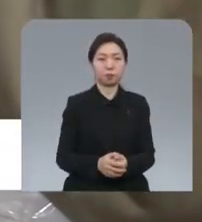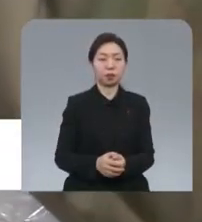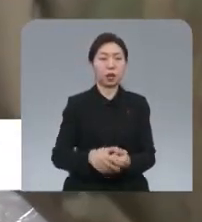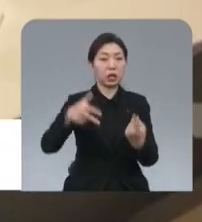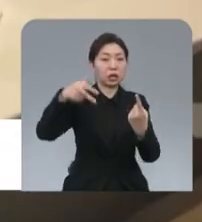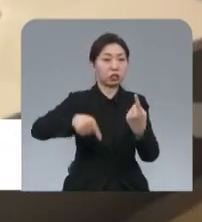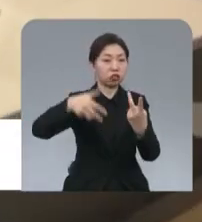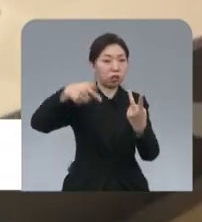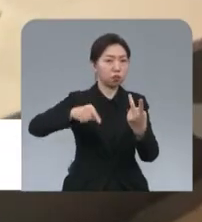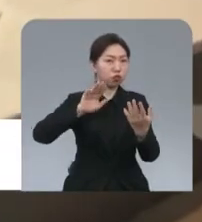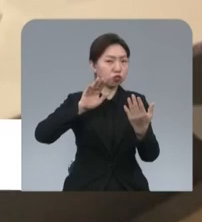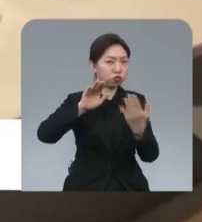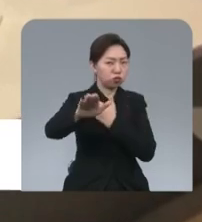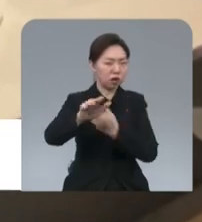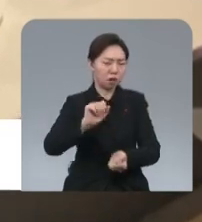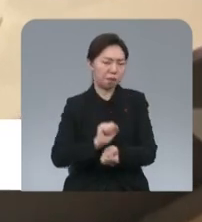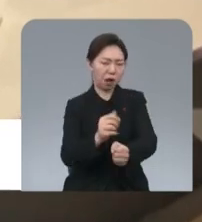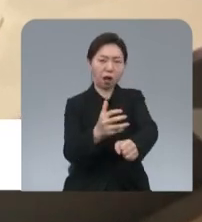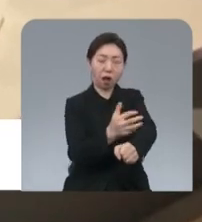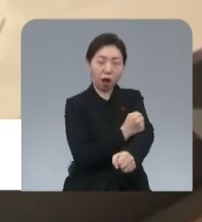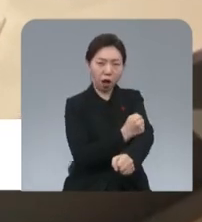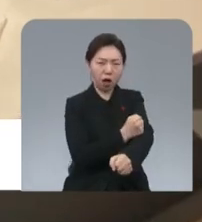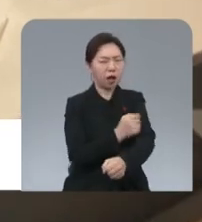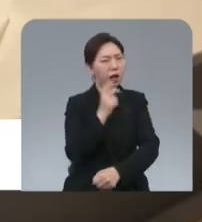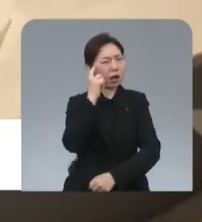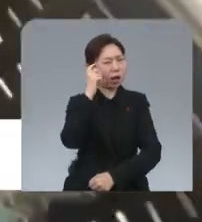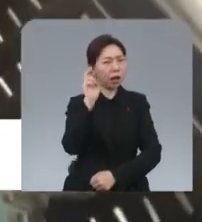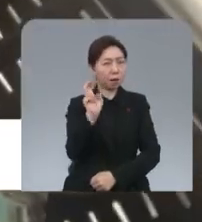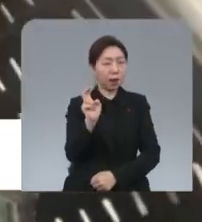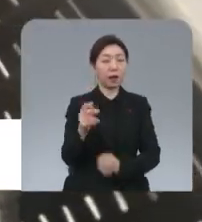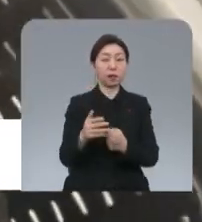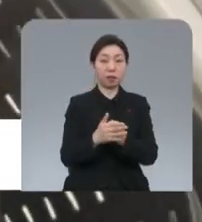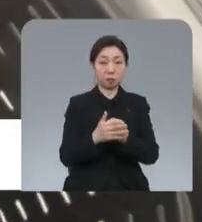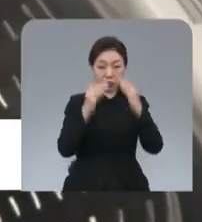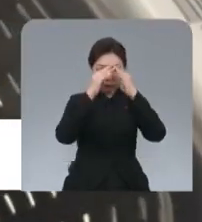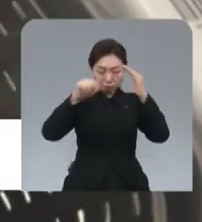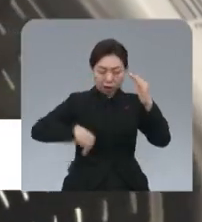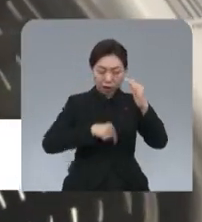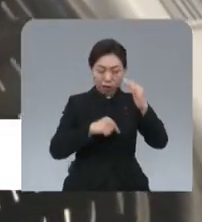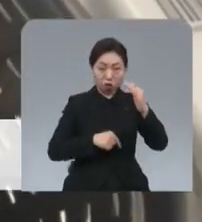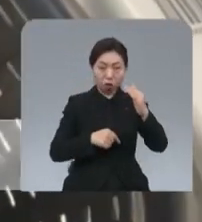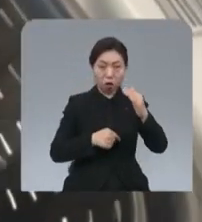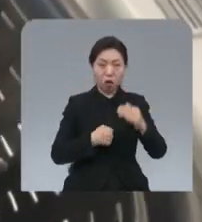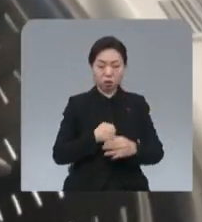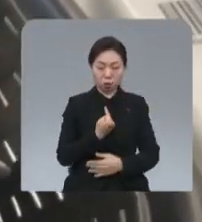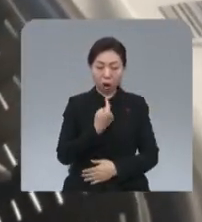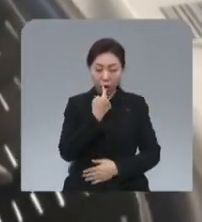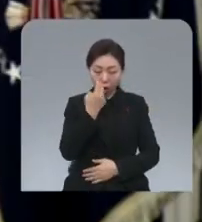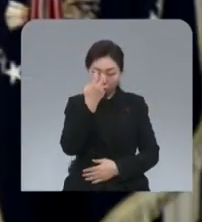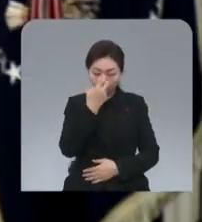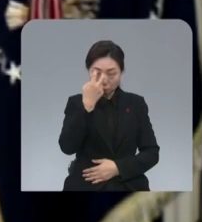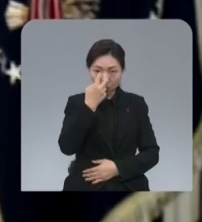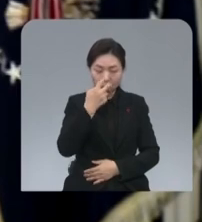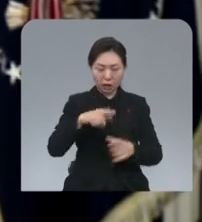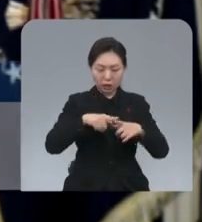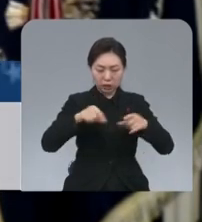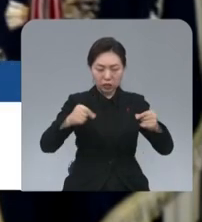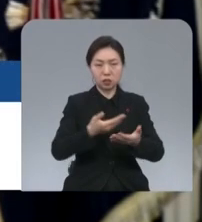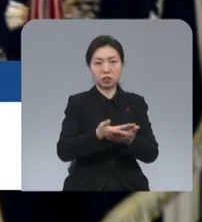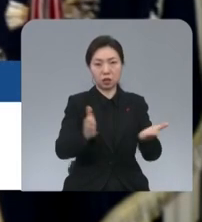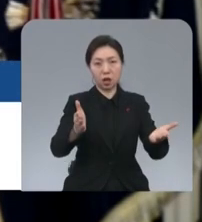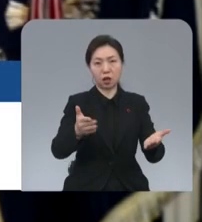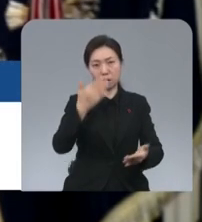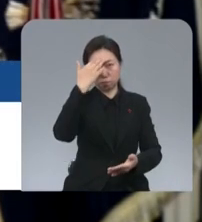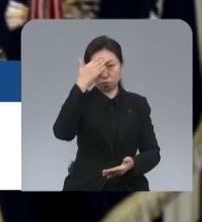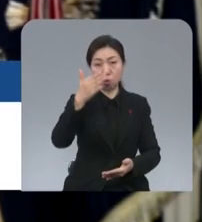속에 가정에서 검사가 가능한 진단 장비 5억 개를 무료로 배포하겠다는 계획도 내놨습니다. The federal government